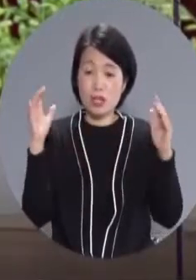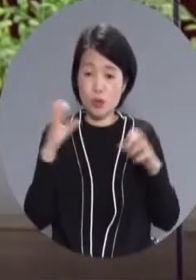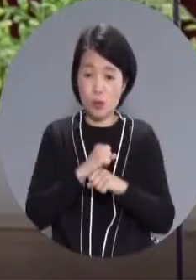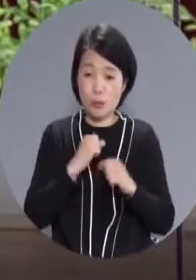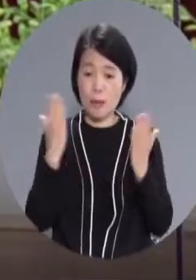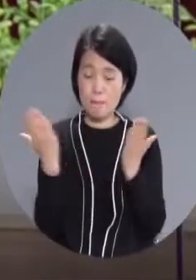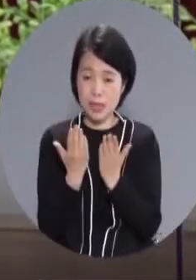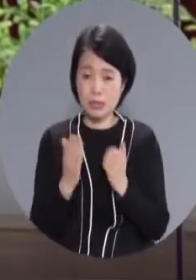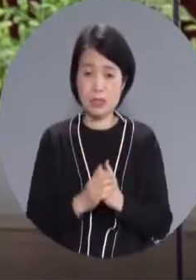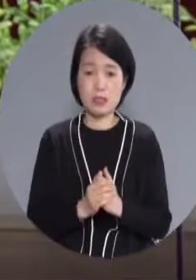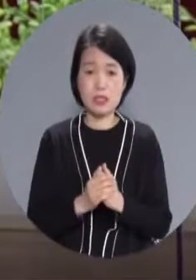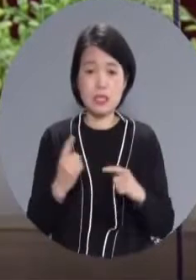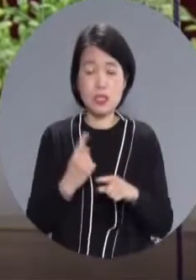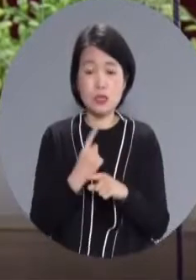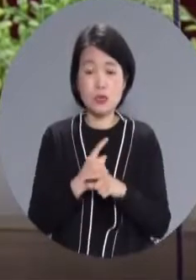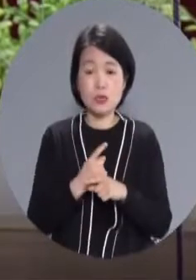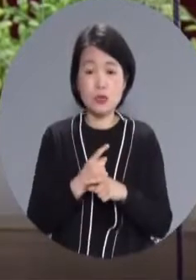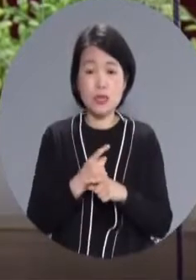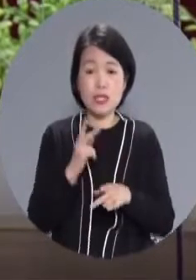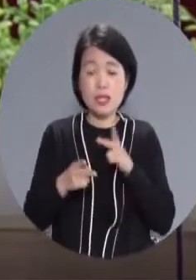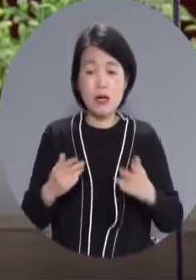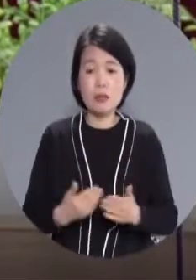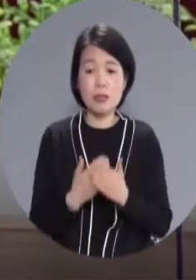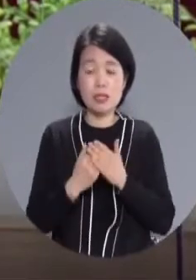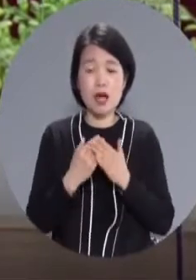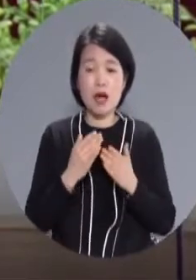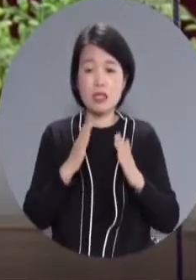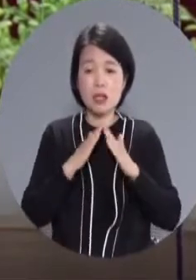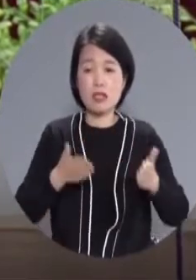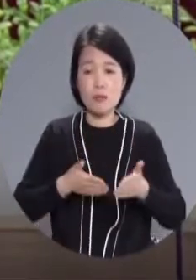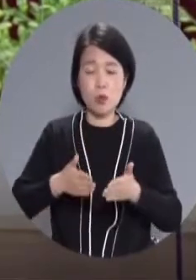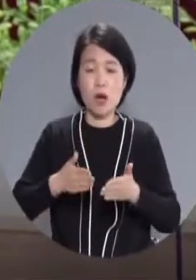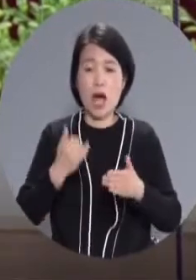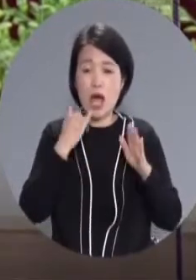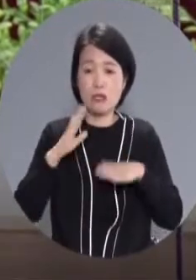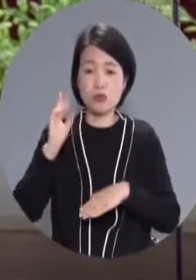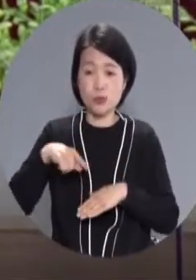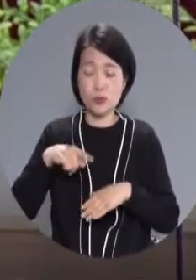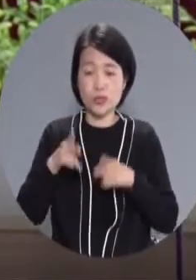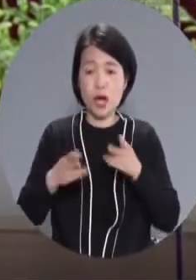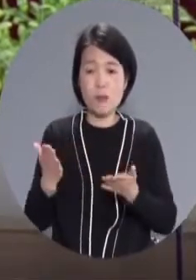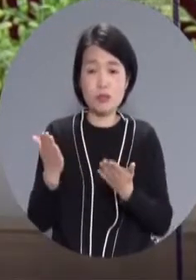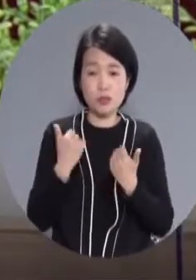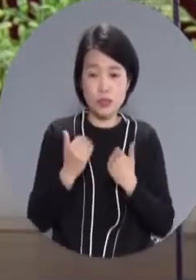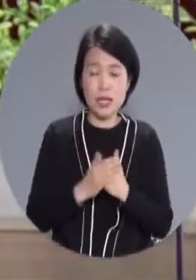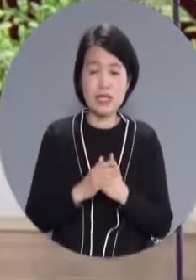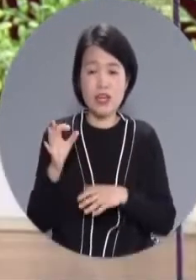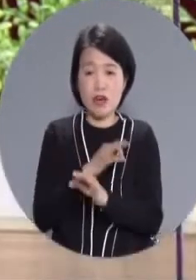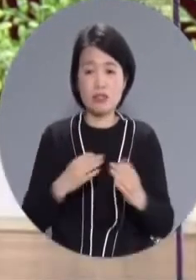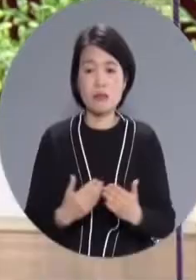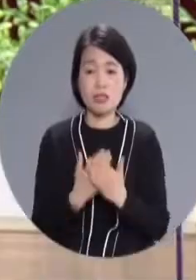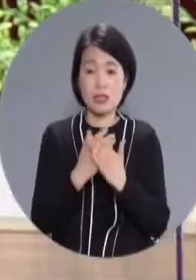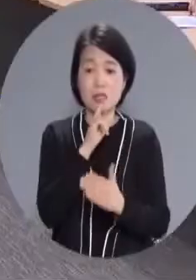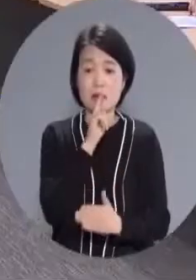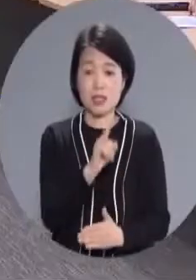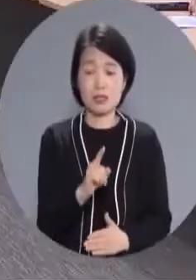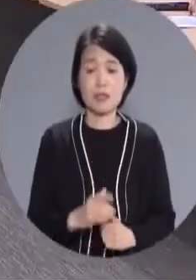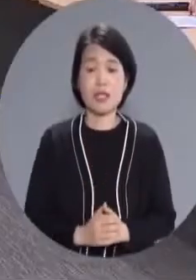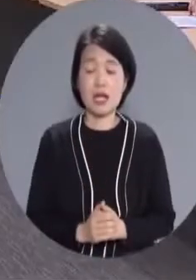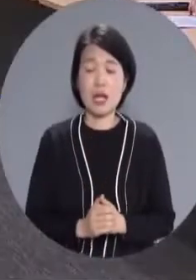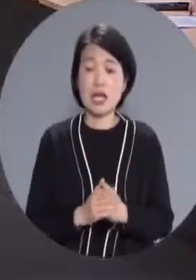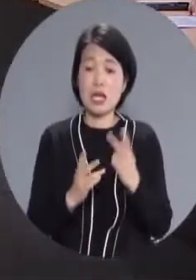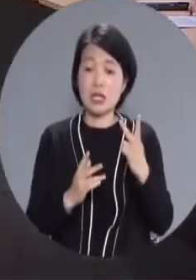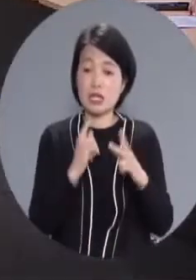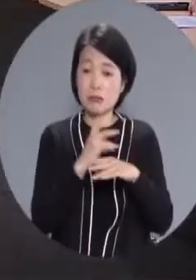생명 치유 힐링 델리 사업 등 전남도와 해수부 사업을 적극 유치해 경제를 활성화 하겠다고 약속했습니다 쭉